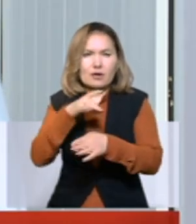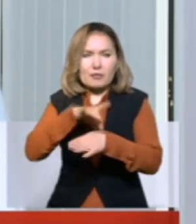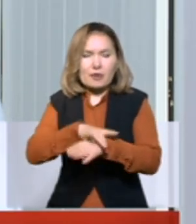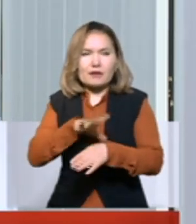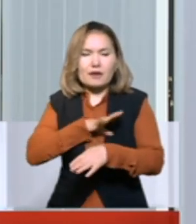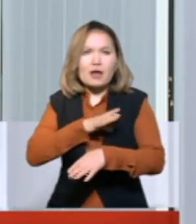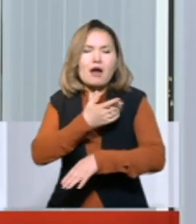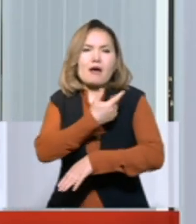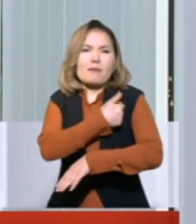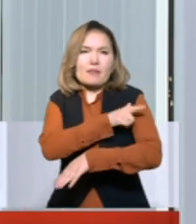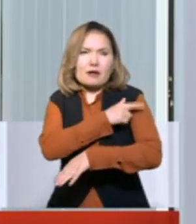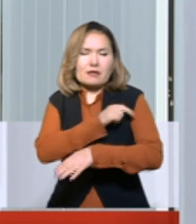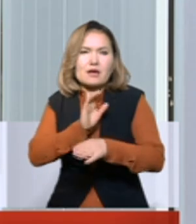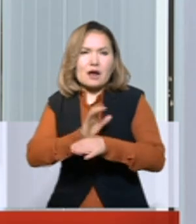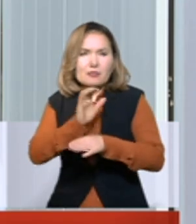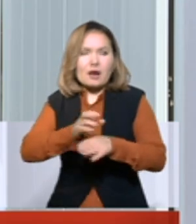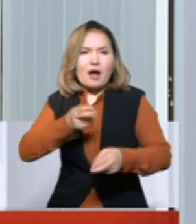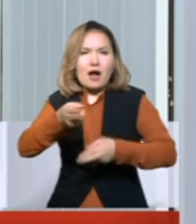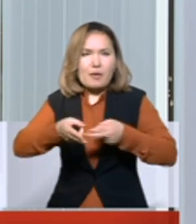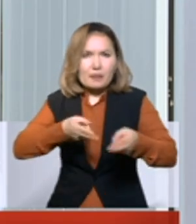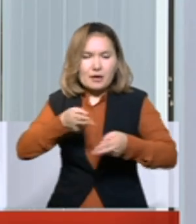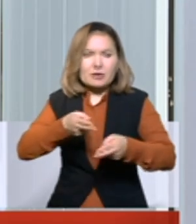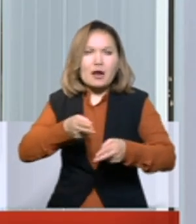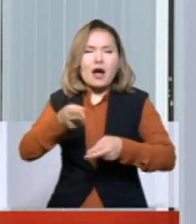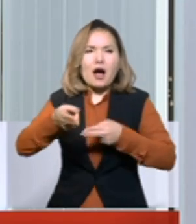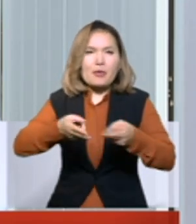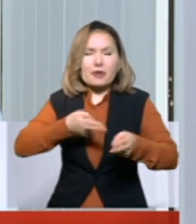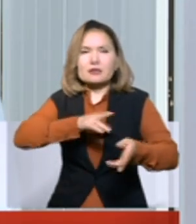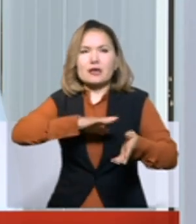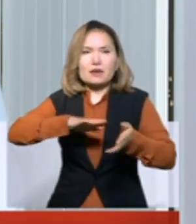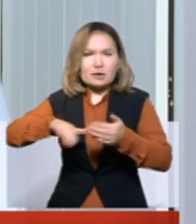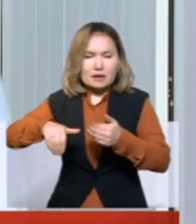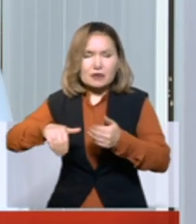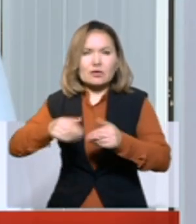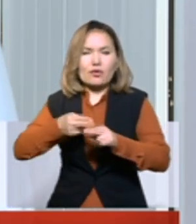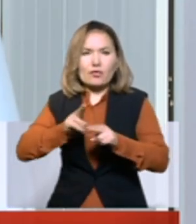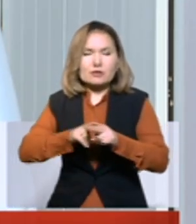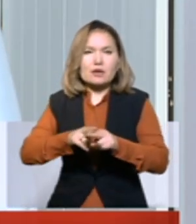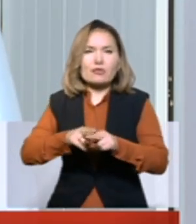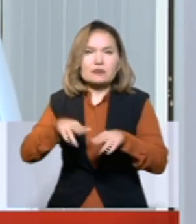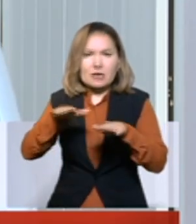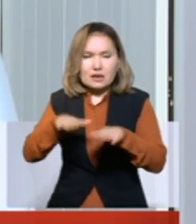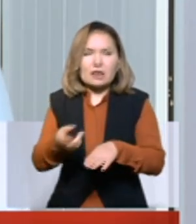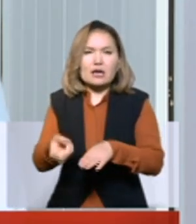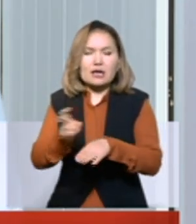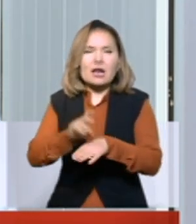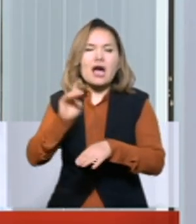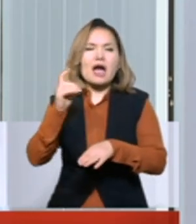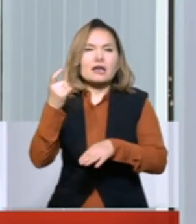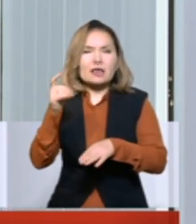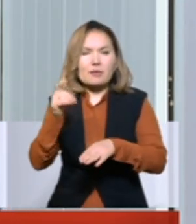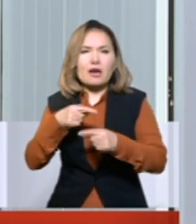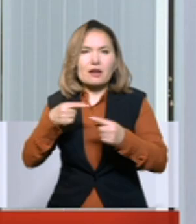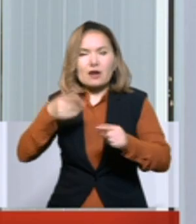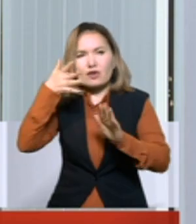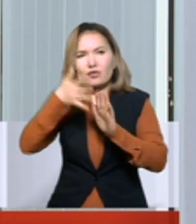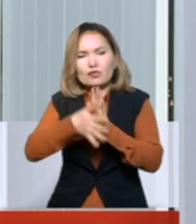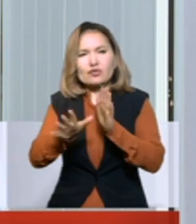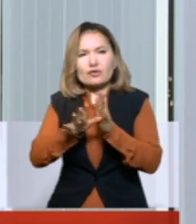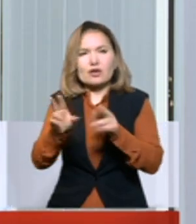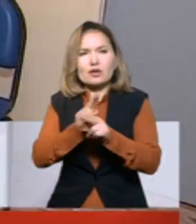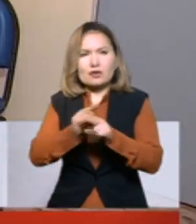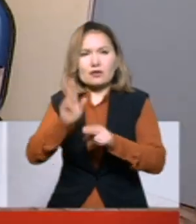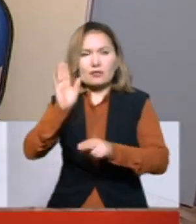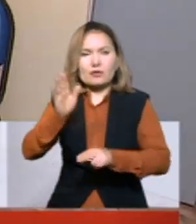Папанинаға операцияға жіберді. Операциядан кейін өшірге жіберді. Қазір химия лучевая терапияны алып